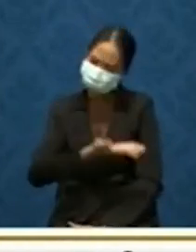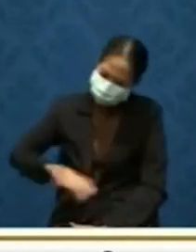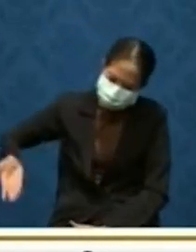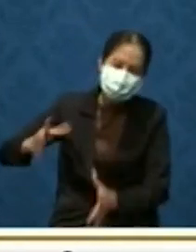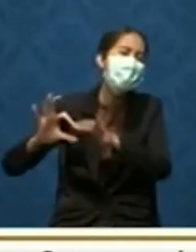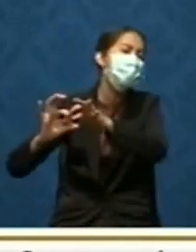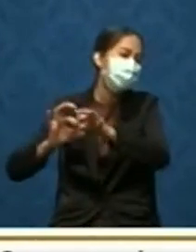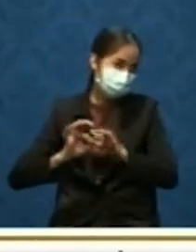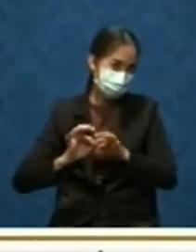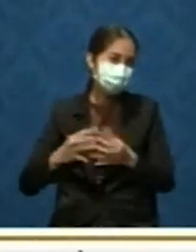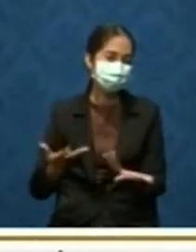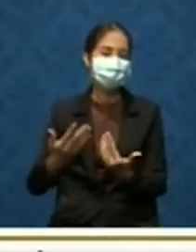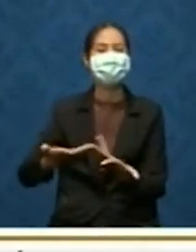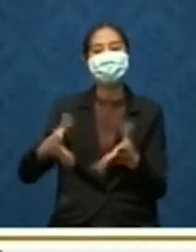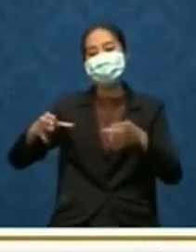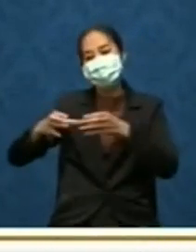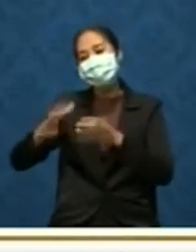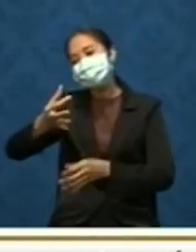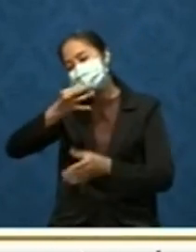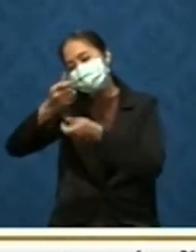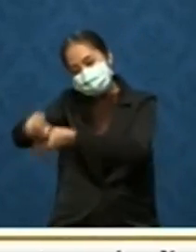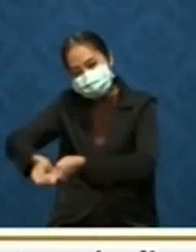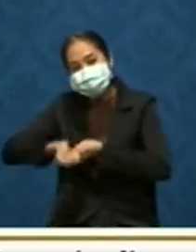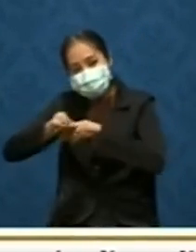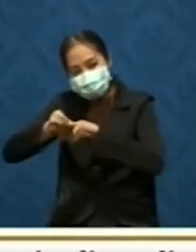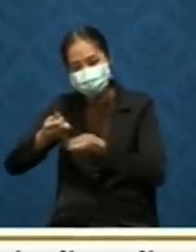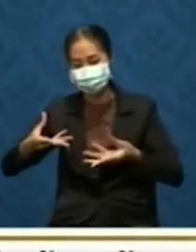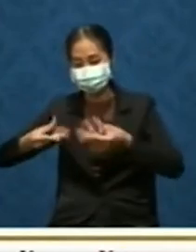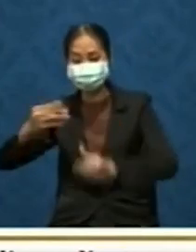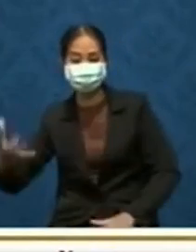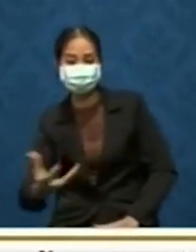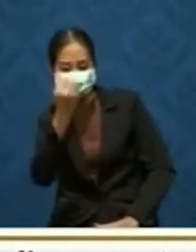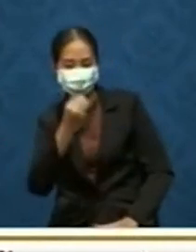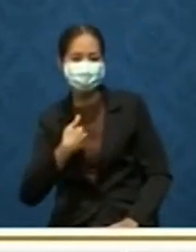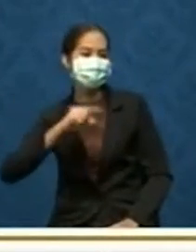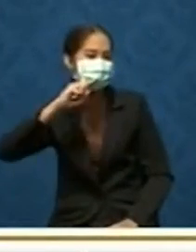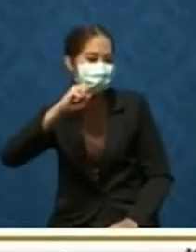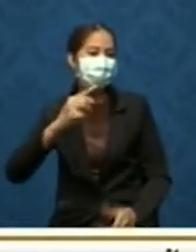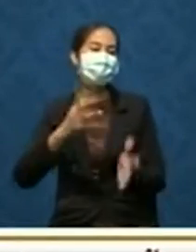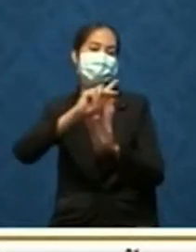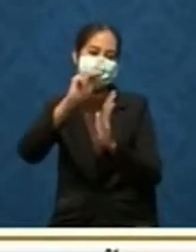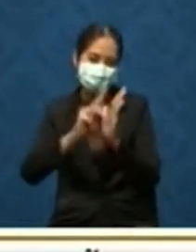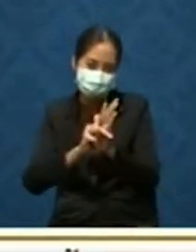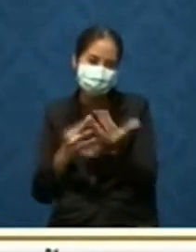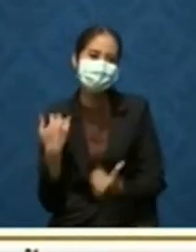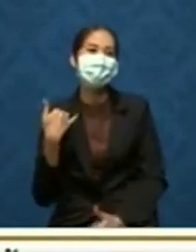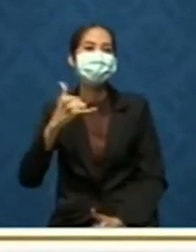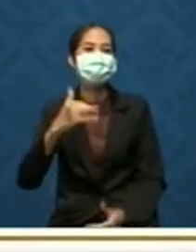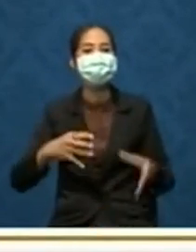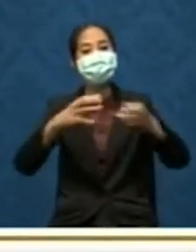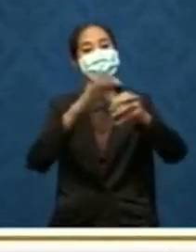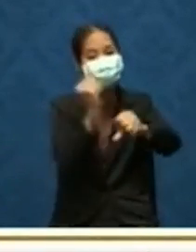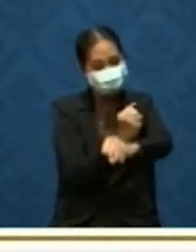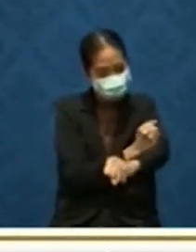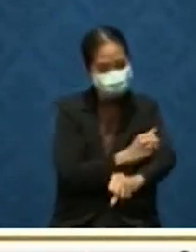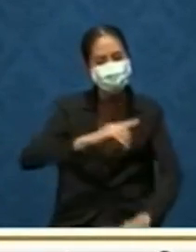พี่น้องเกษตรกรที่โดนยึดที่ดินอย่างไม่เป็นธรรมแล้วต้องพึ่งระบบยุติธรรมเป็นเรื่องของพี่น้องแรงงานที่อาจจะถูกโดนจ้างโดยไม่ได้รับความ